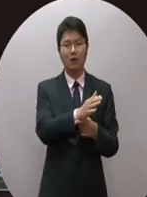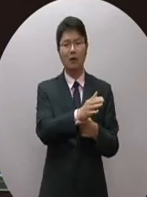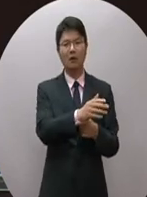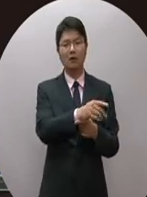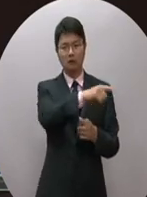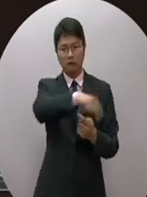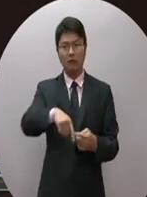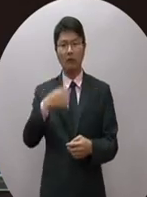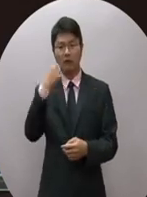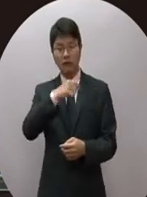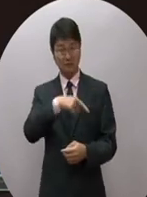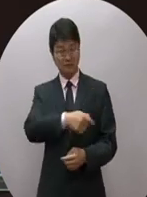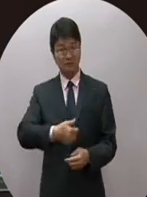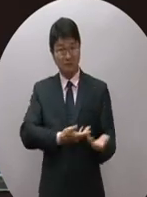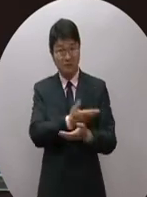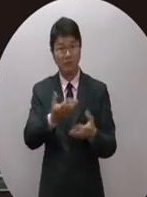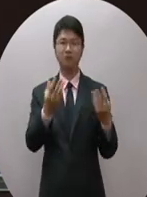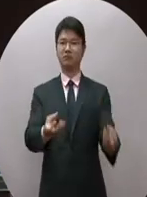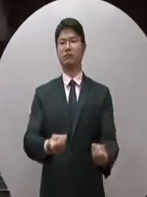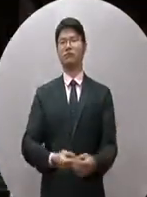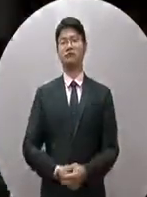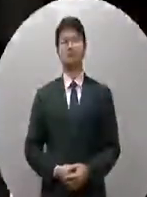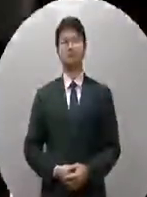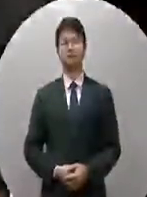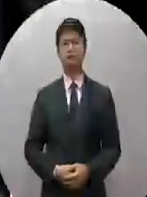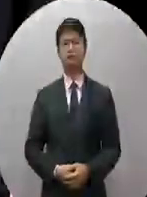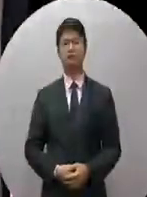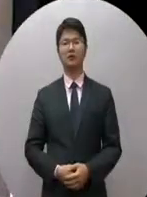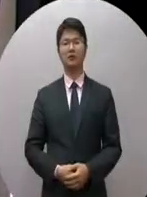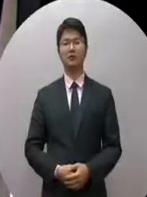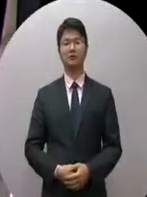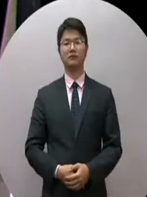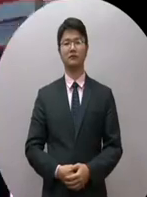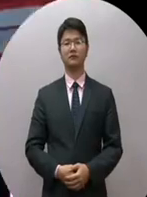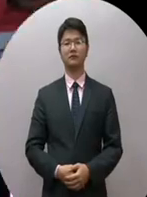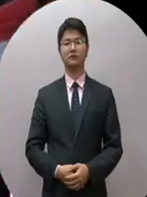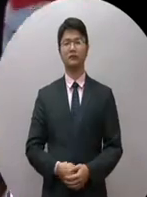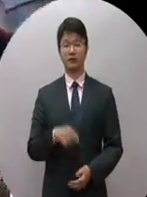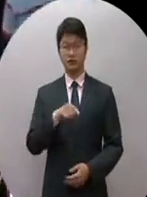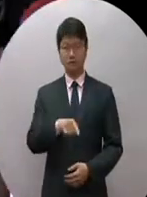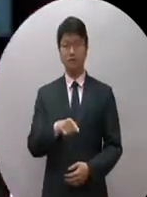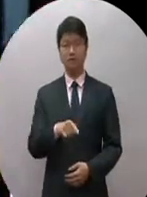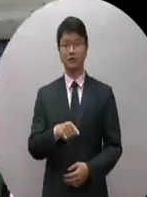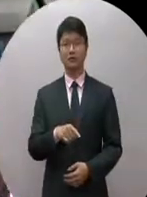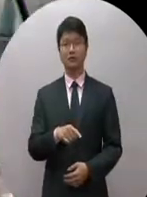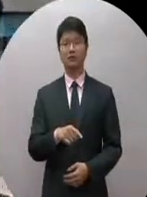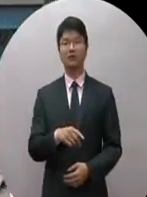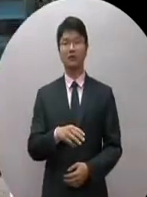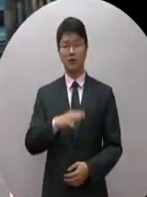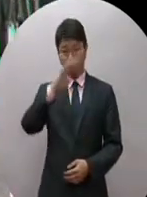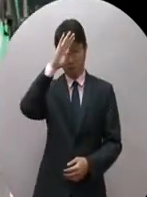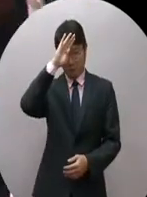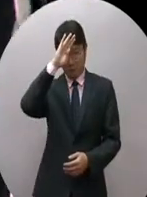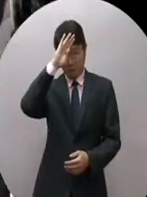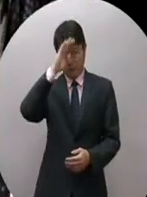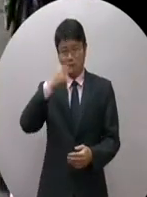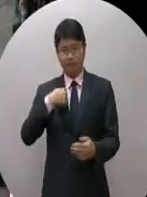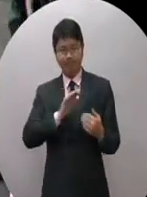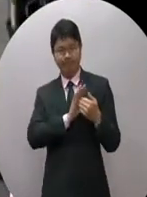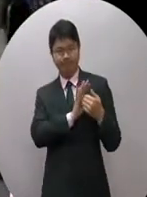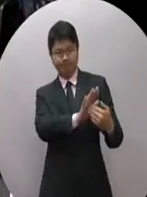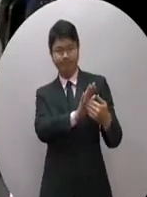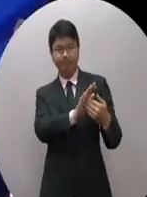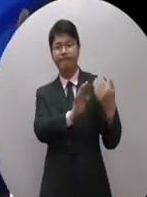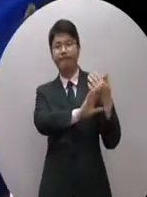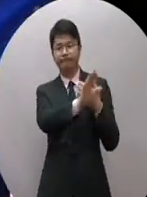什么心灵沟通。我们为了防止疫毒疫病境外，